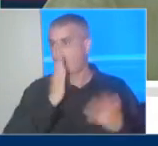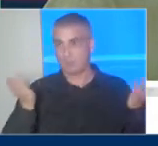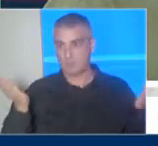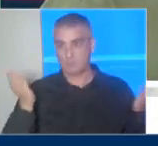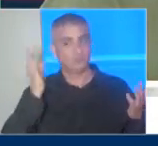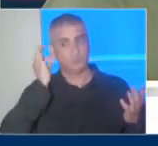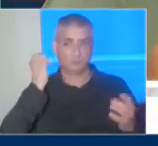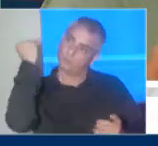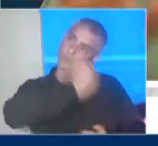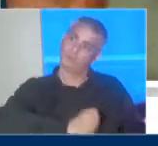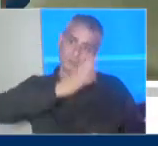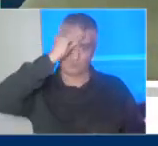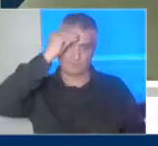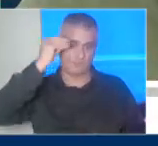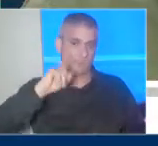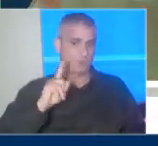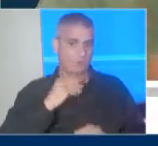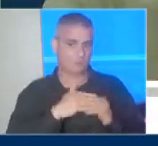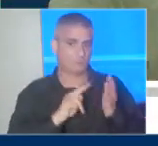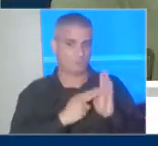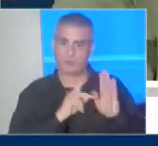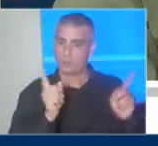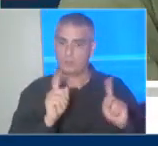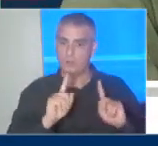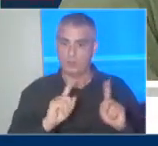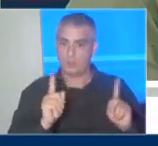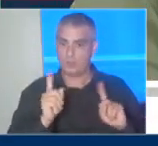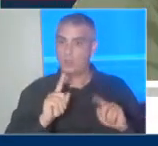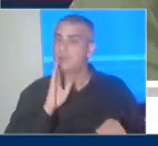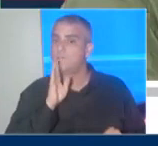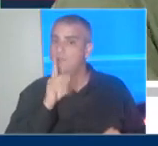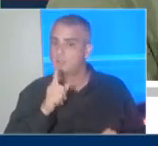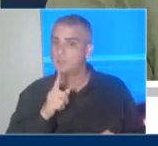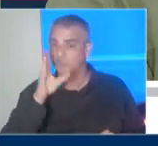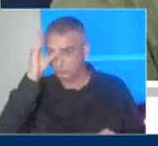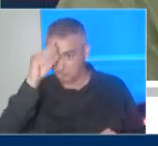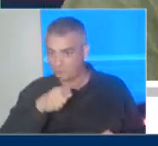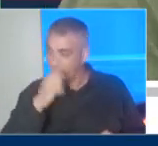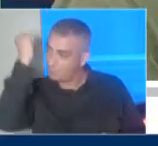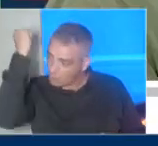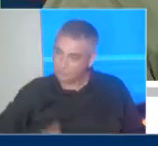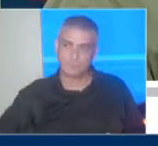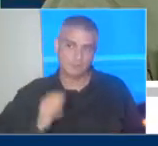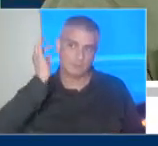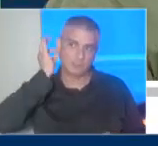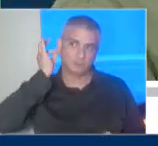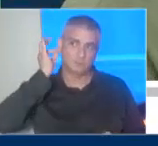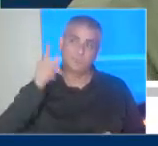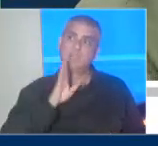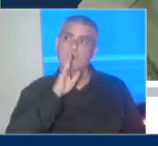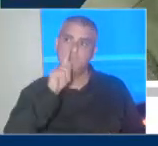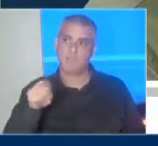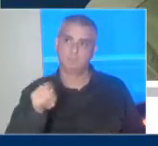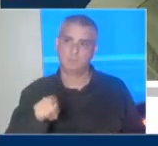כזאת, שנשים רוצחות גברים. סליחה, לא, אנחנו לא נסיים את התוכנית עכשיו. לא, לא, לא. הבעיה היא שגברים רוצחים נשים.